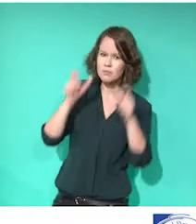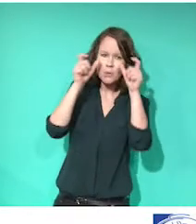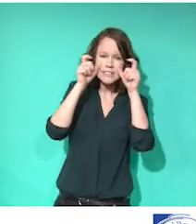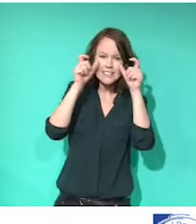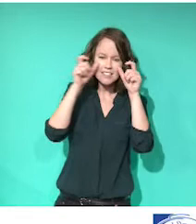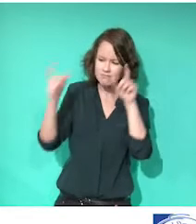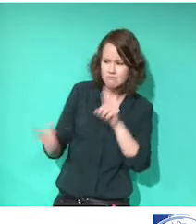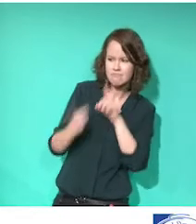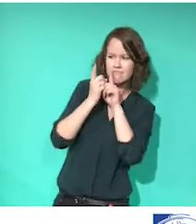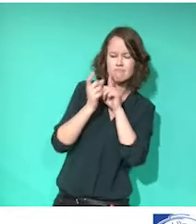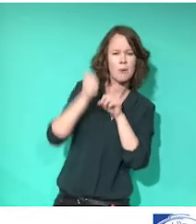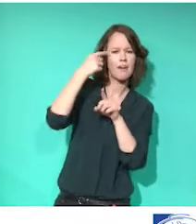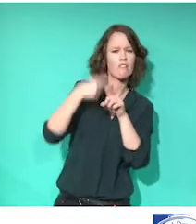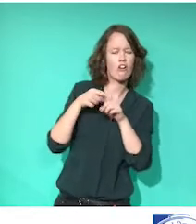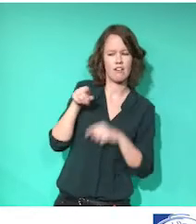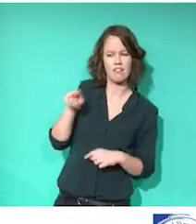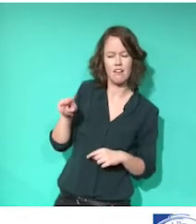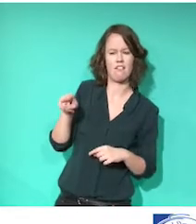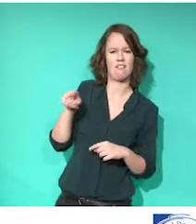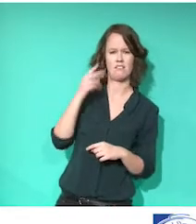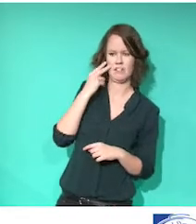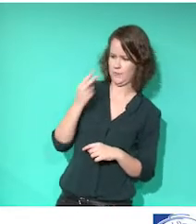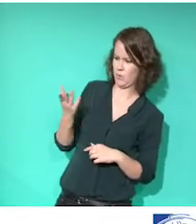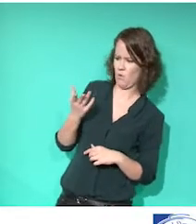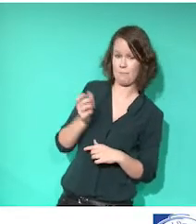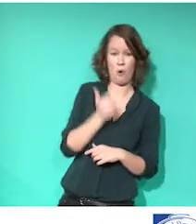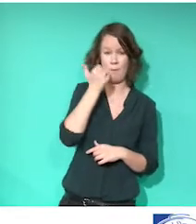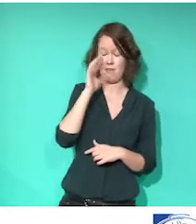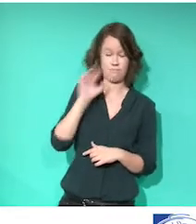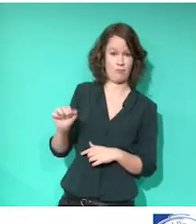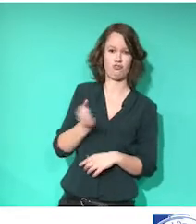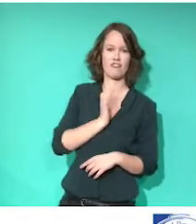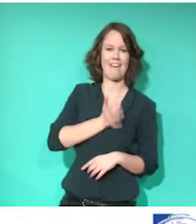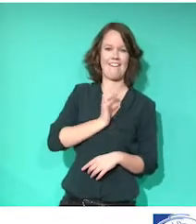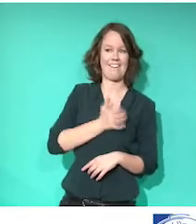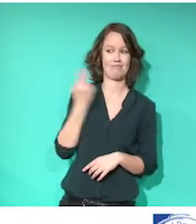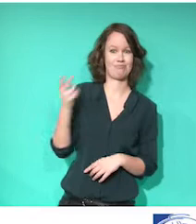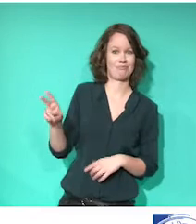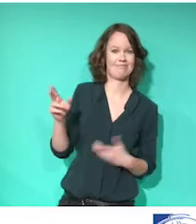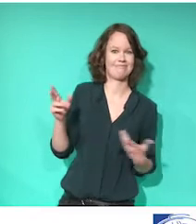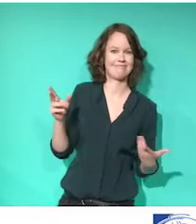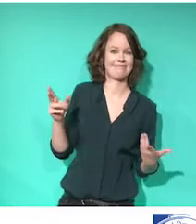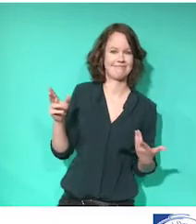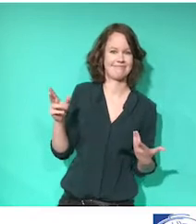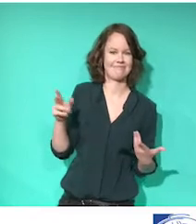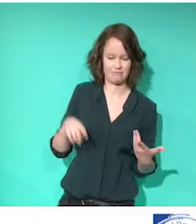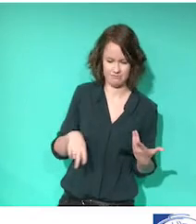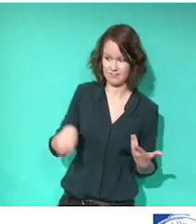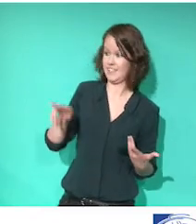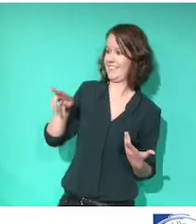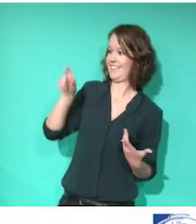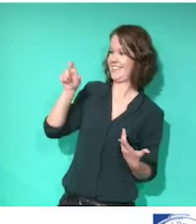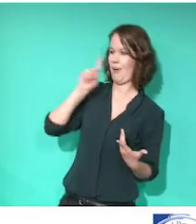Pio, la première chose que j'ai regardée, c'est son chien. Voilà. Et en remontant, j'ai découvert au bout de la